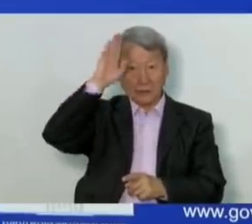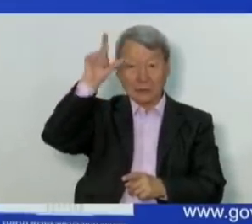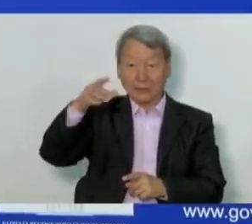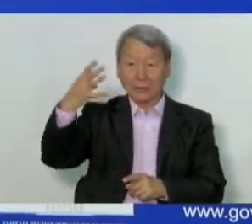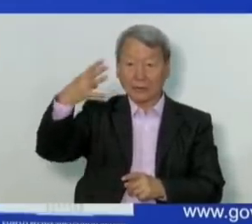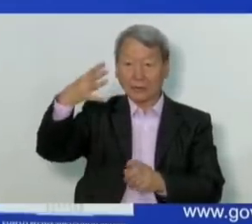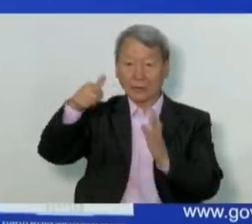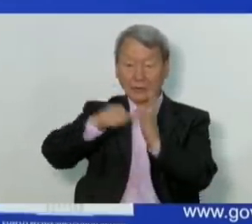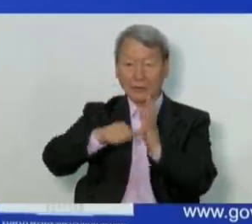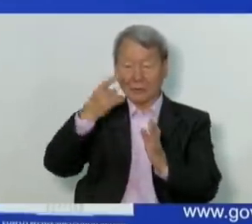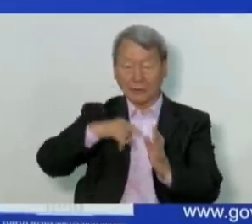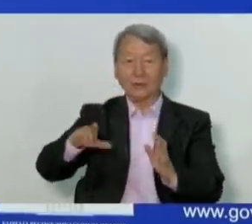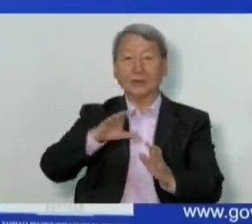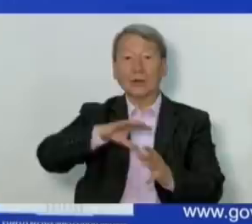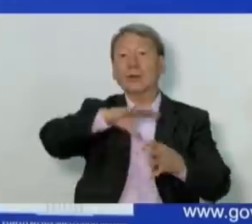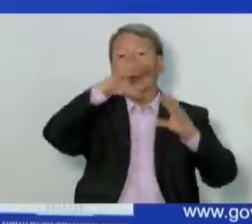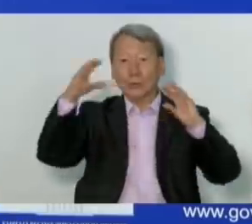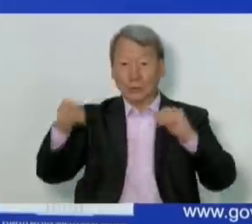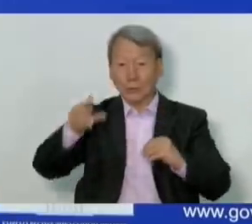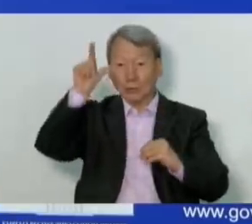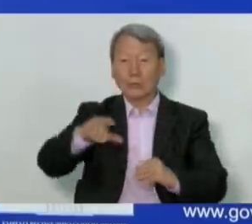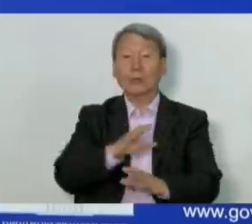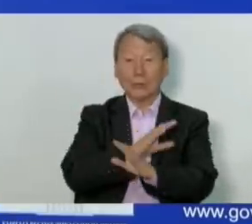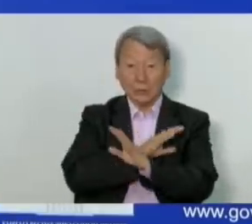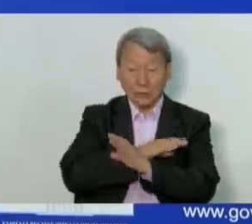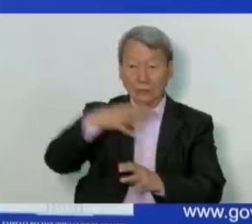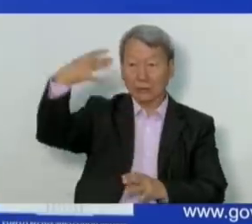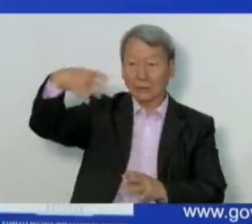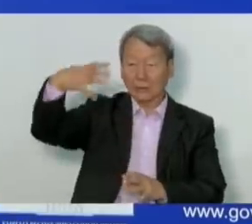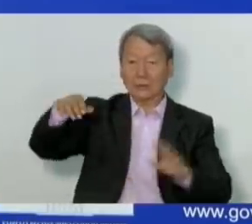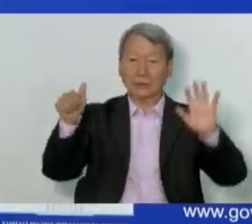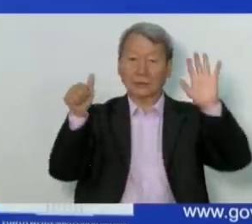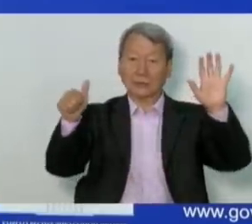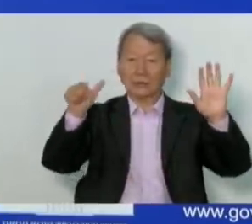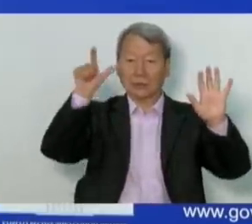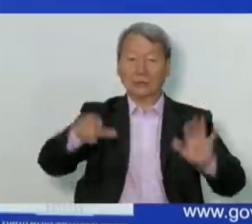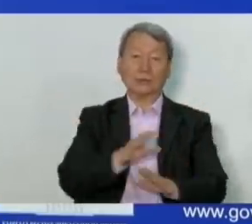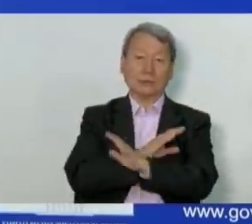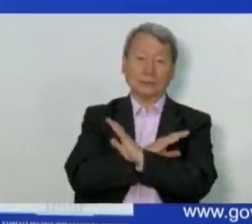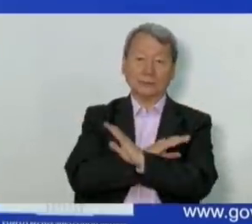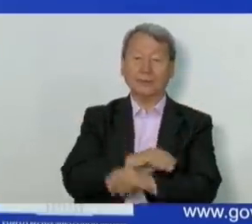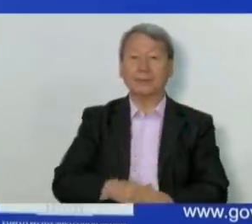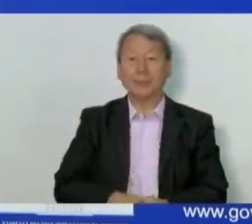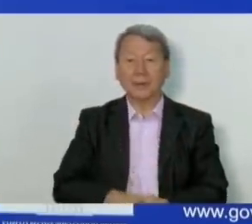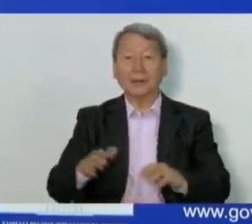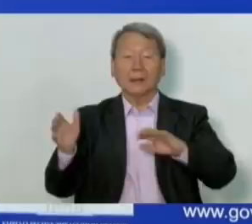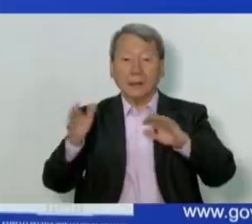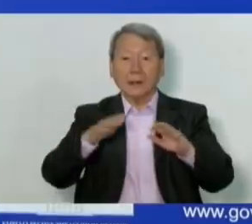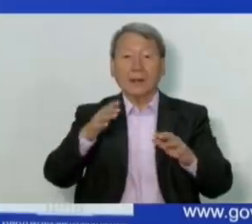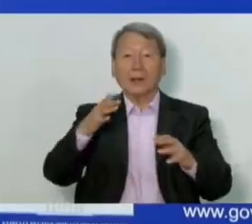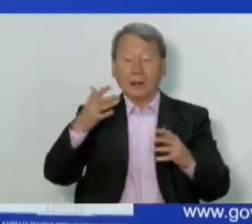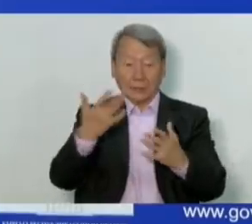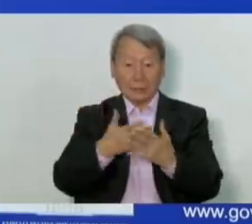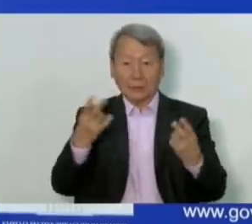46 жылты ұлған. Жалып ұсынан республика бойынша 46 ұчыр қатталды. Үңкіншіліктен